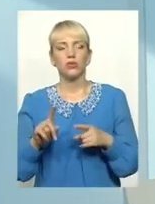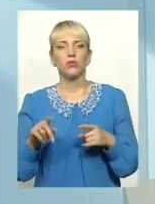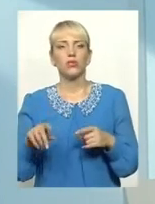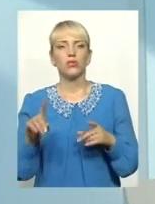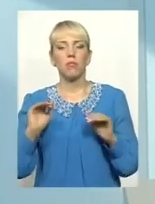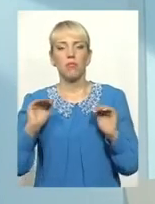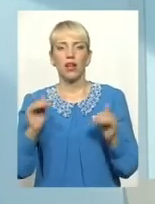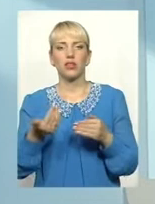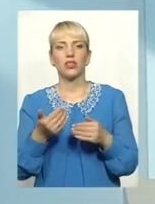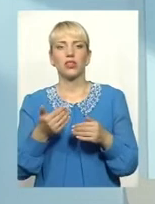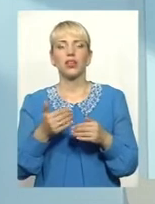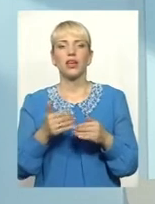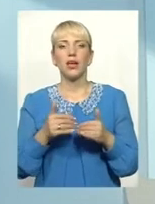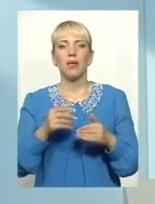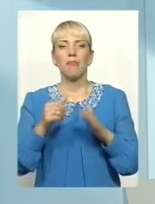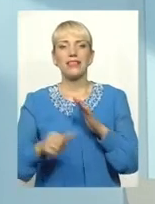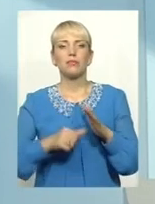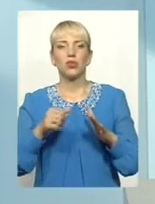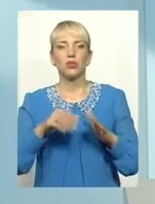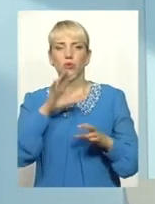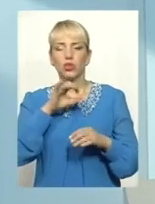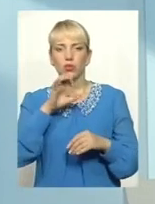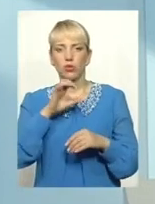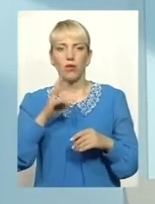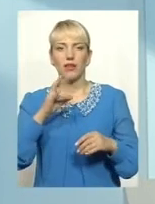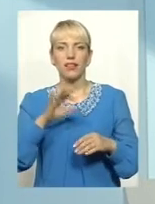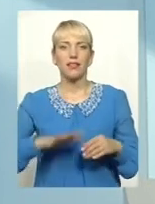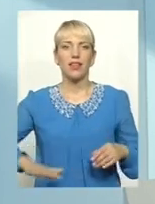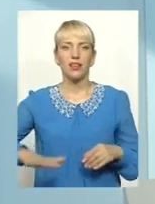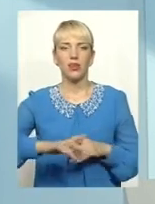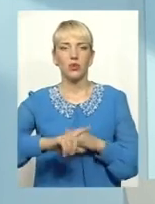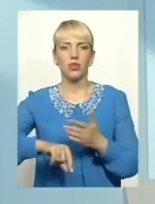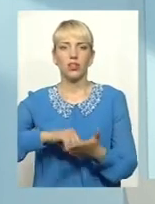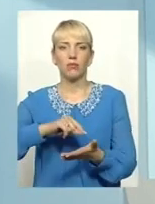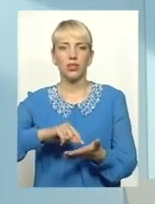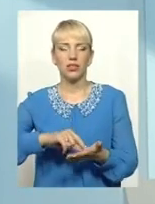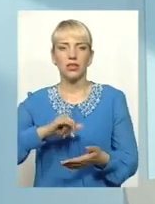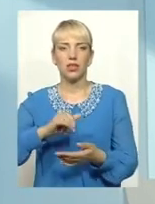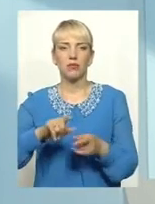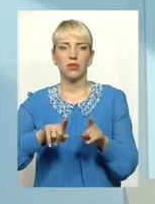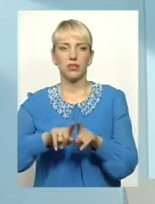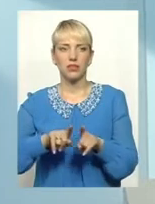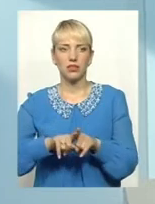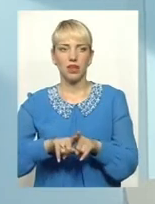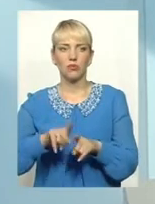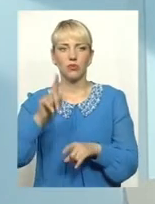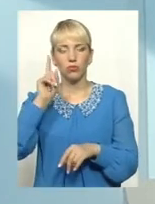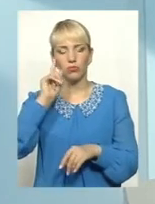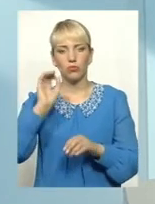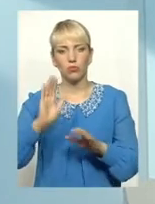місті безпритульних. І ми будемо, напрямок нашої діяльності буде на тому, що ми таким шляхом пропонуємо